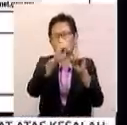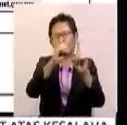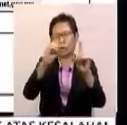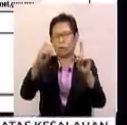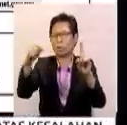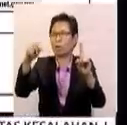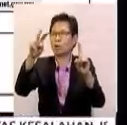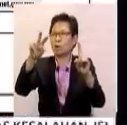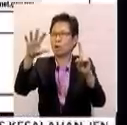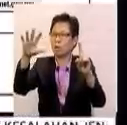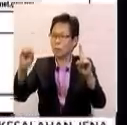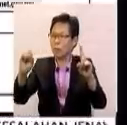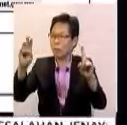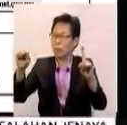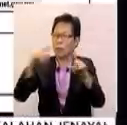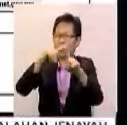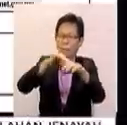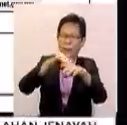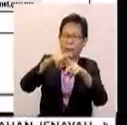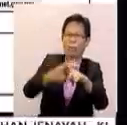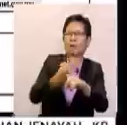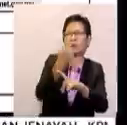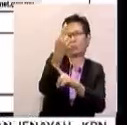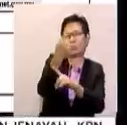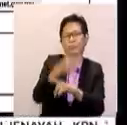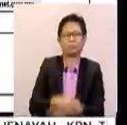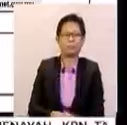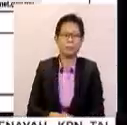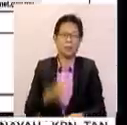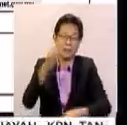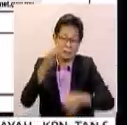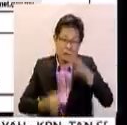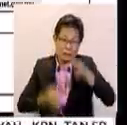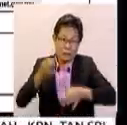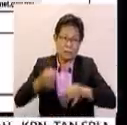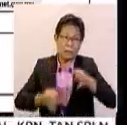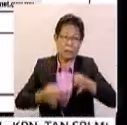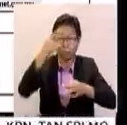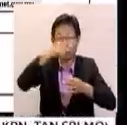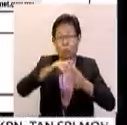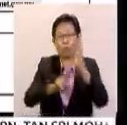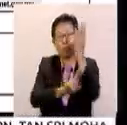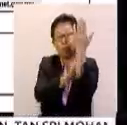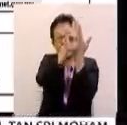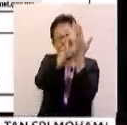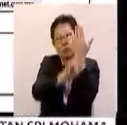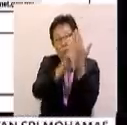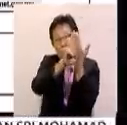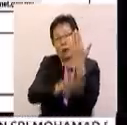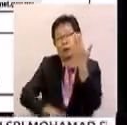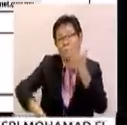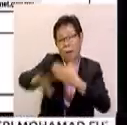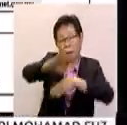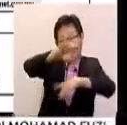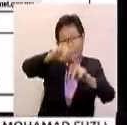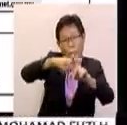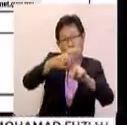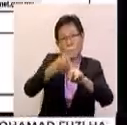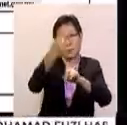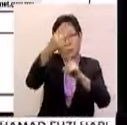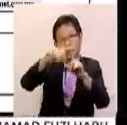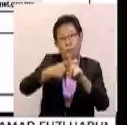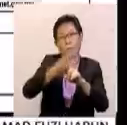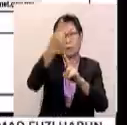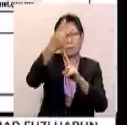250 mm pada bulan Januari sekiranya untuk bahagian Utara pula sekiranya pada bulan